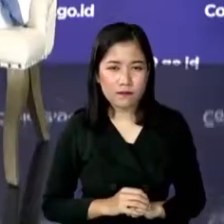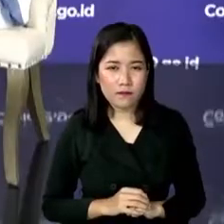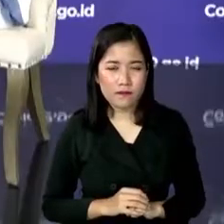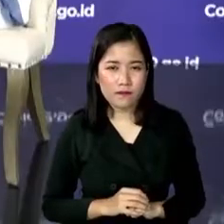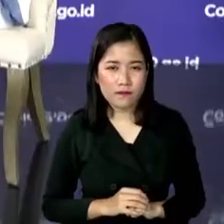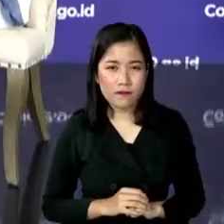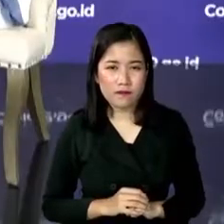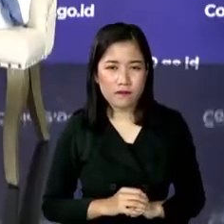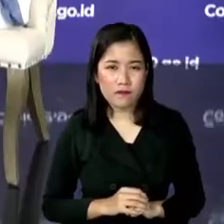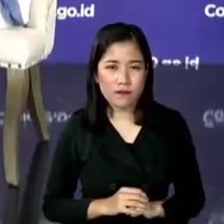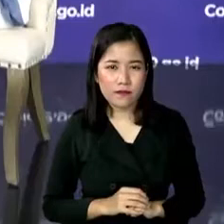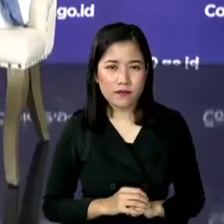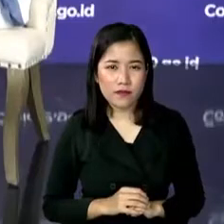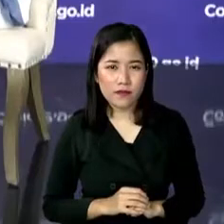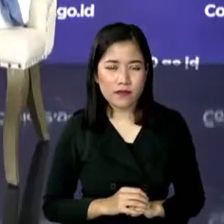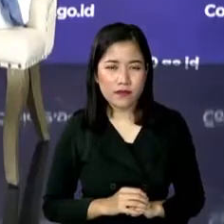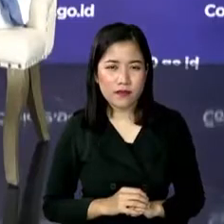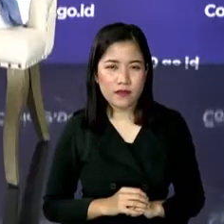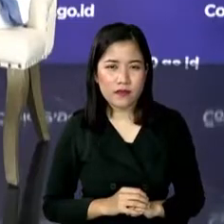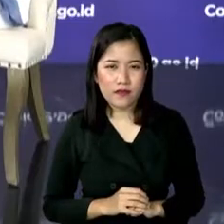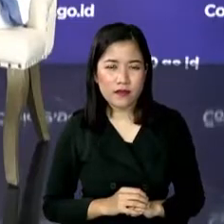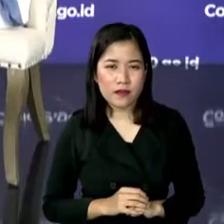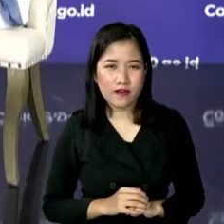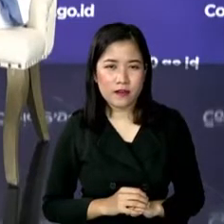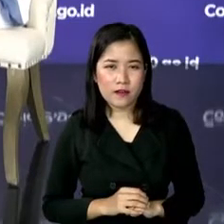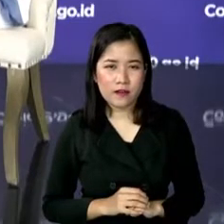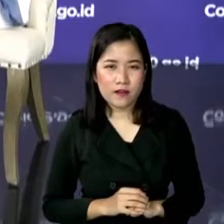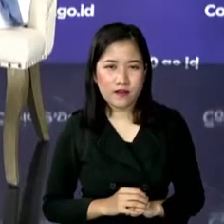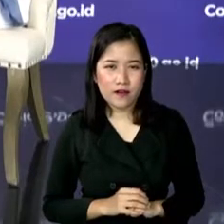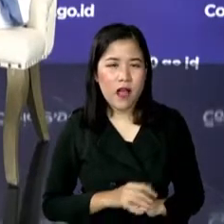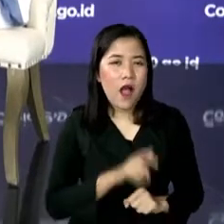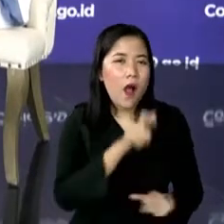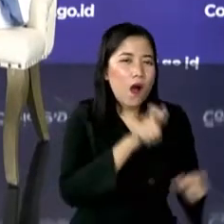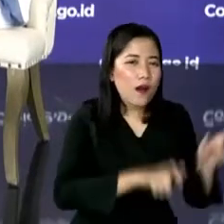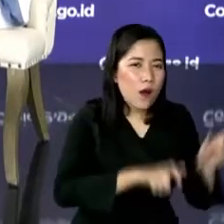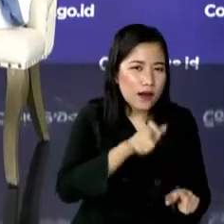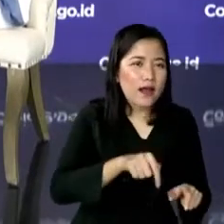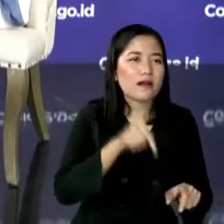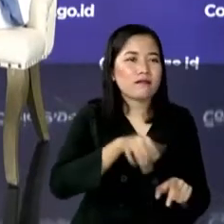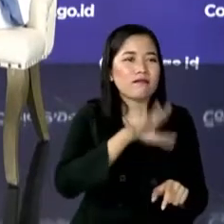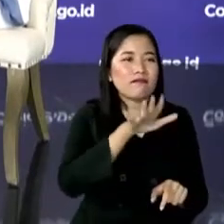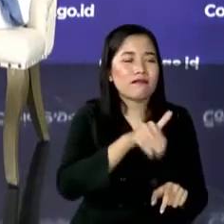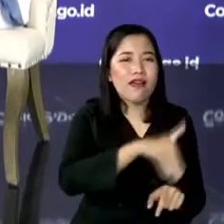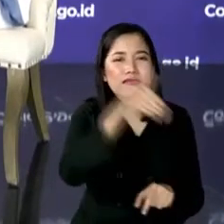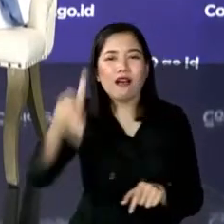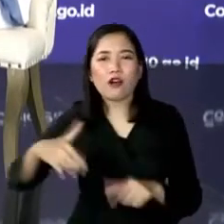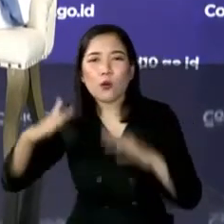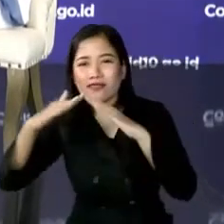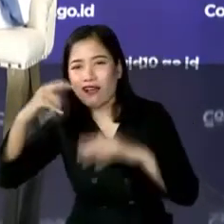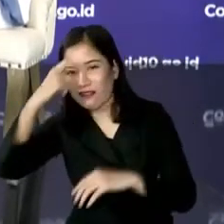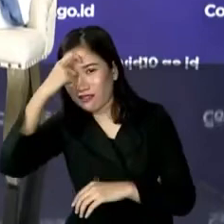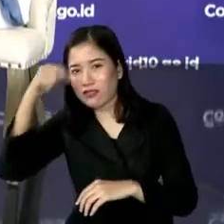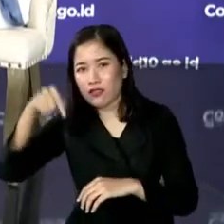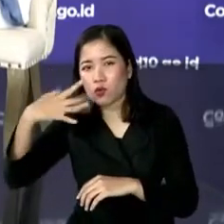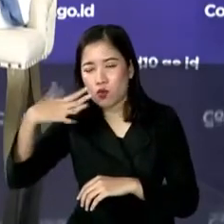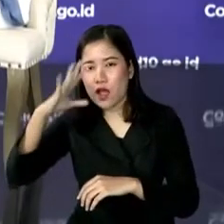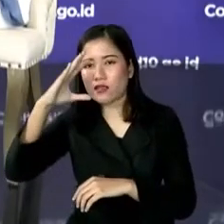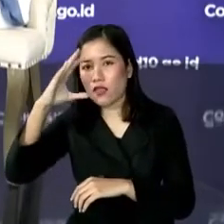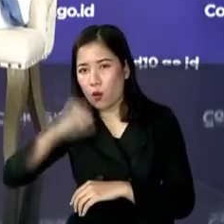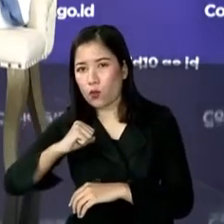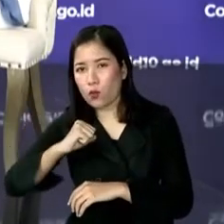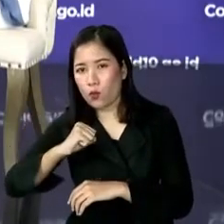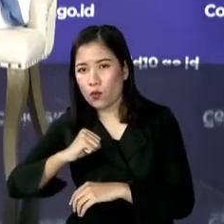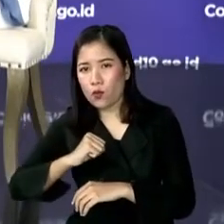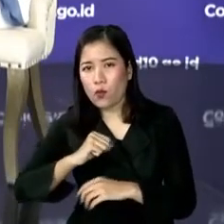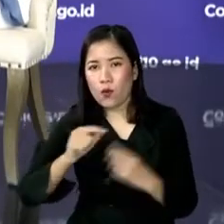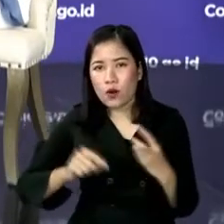rumah sakit itu akan lebih sedikit karena sudah lebih dulu ditemukan dalam kondisi Dini May kemudian yang ketiga di